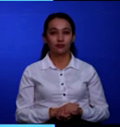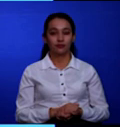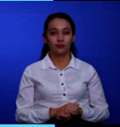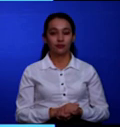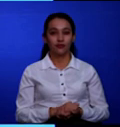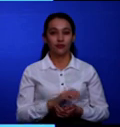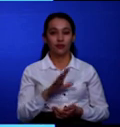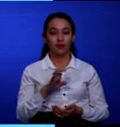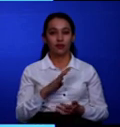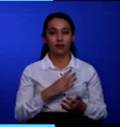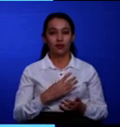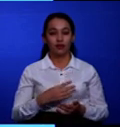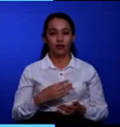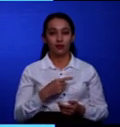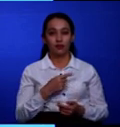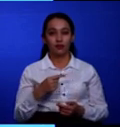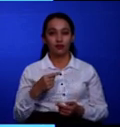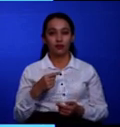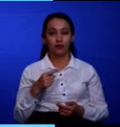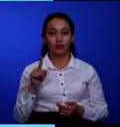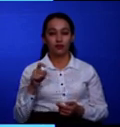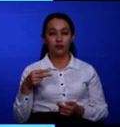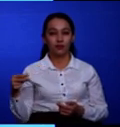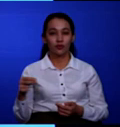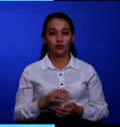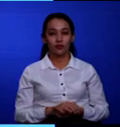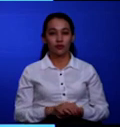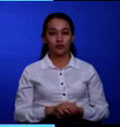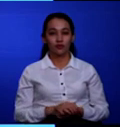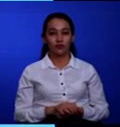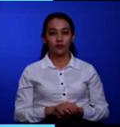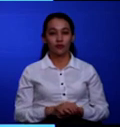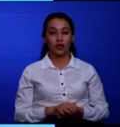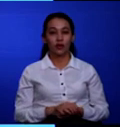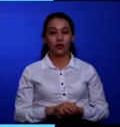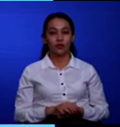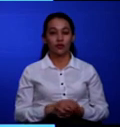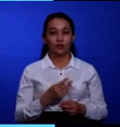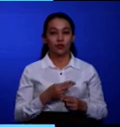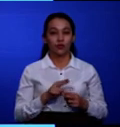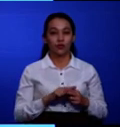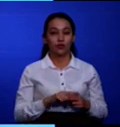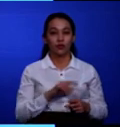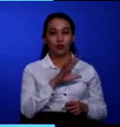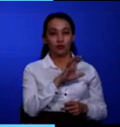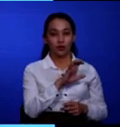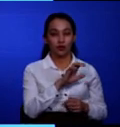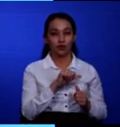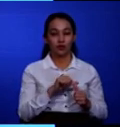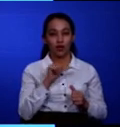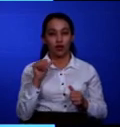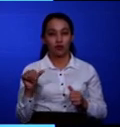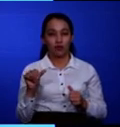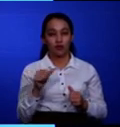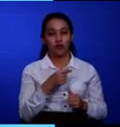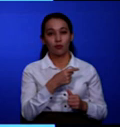Demak, 540 bilan 100 ning ayirmasining javobi, biz 540 ni albatta 500 hamda 40 sonining yig'indisi ko'rinishida tasvirlab